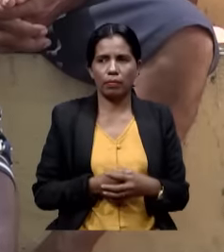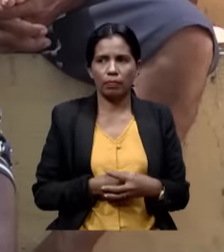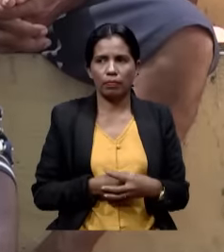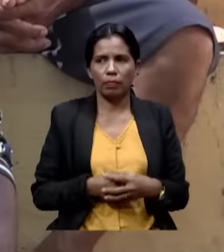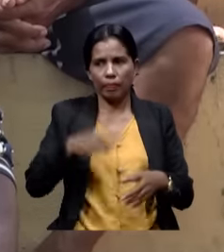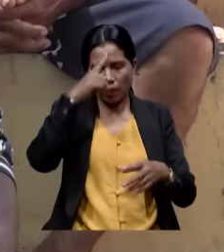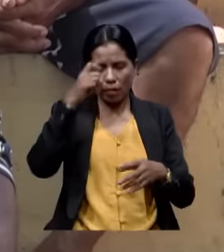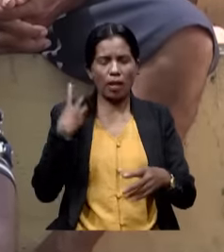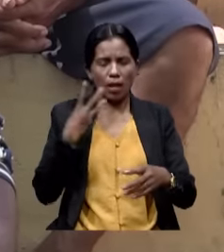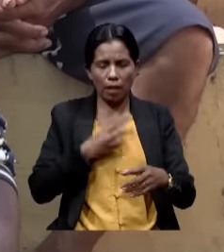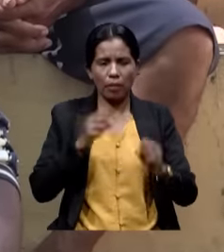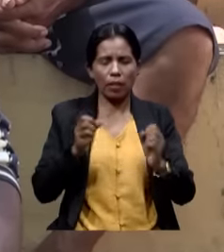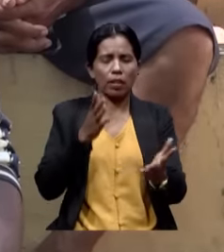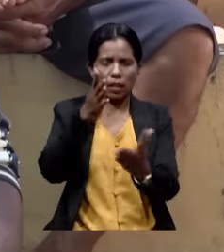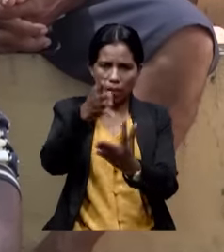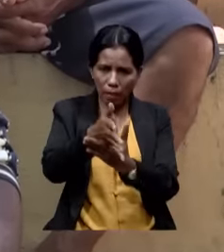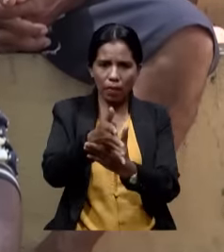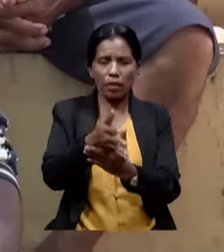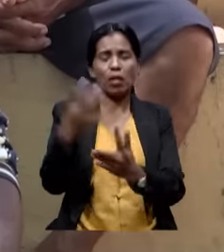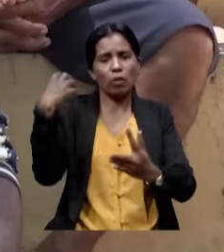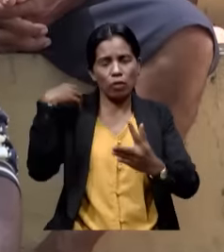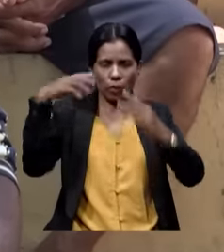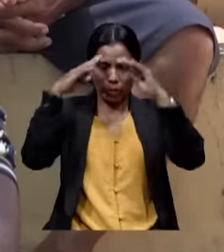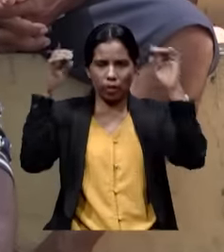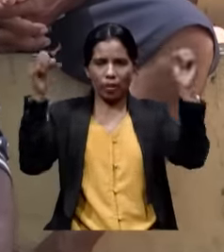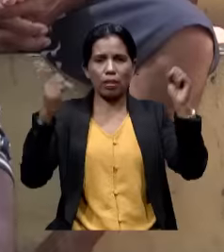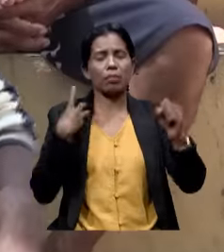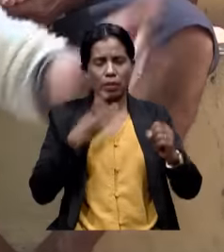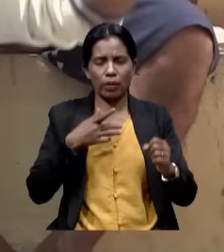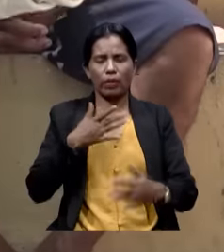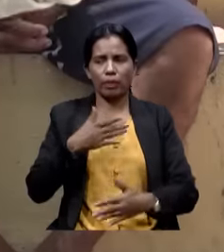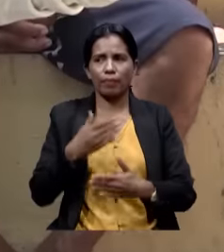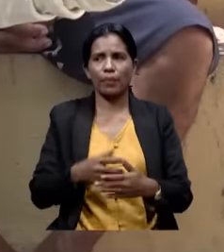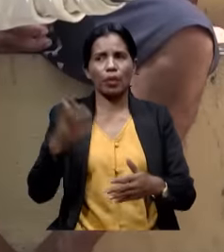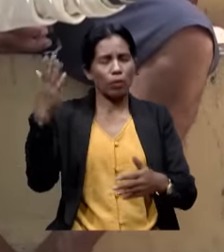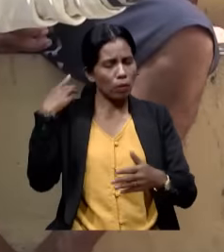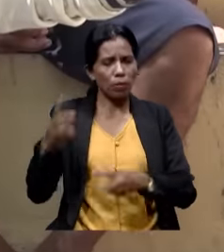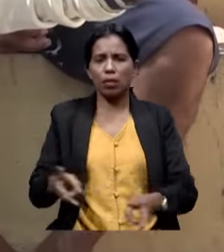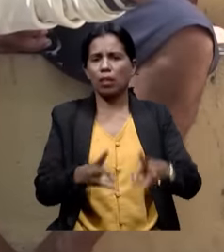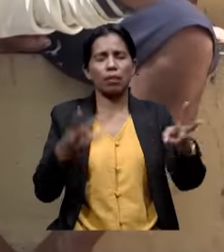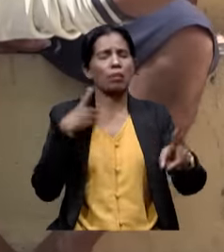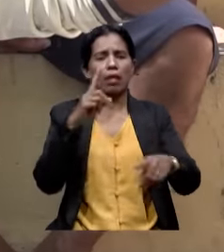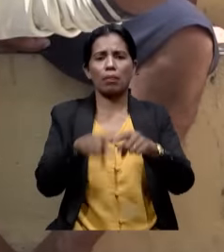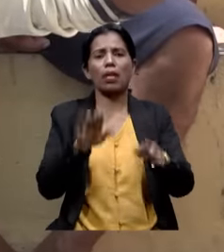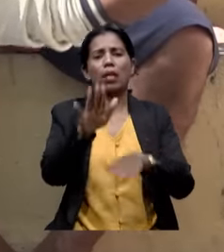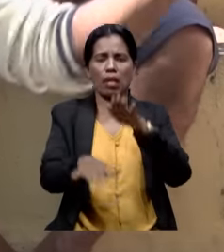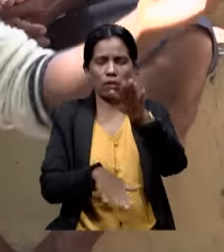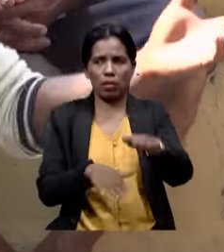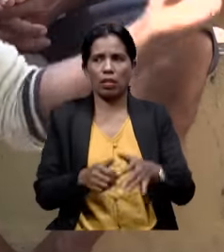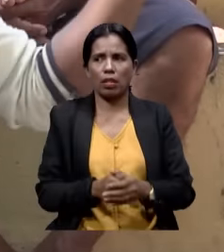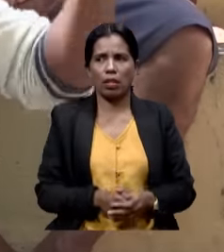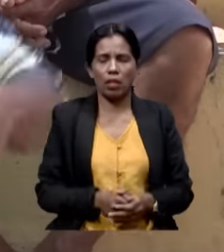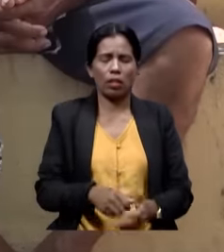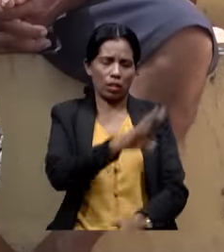Tam ami mila tam fat ini deh palasio. Mas durant ini dalam rumah istirahat itu sambil lali udah. Warna municipal